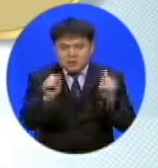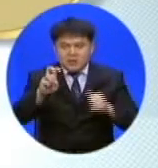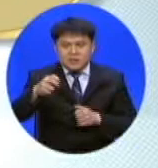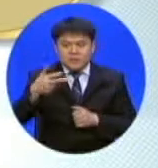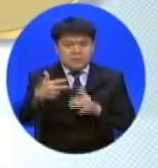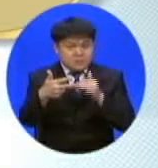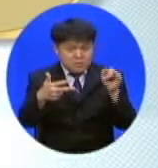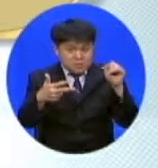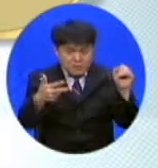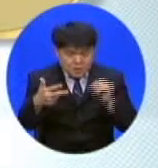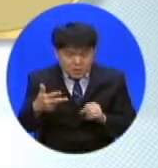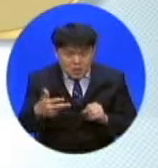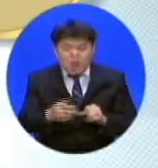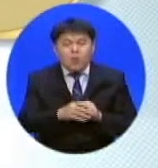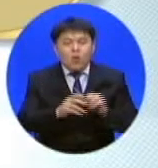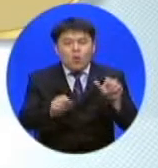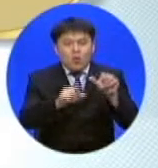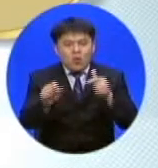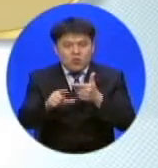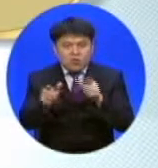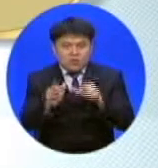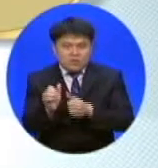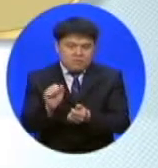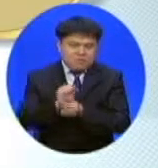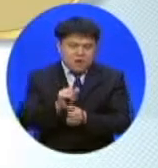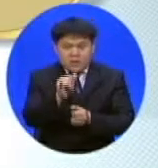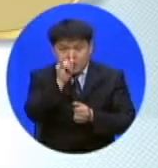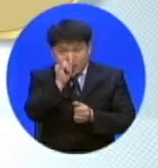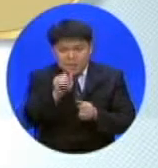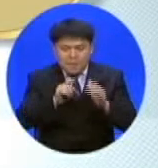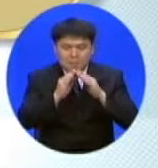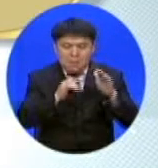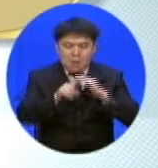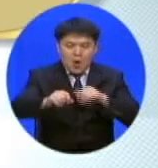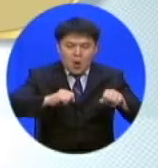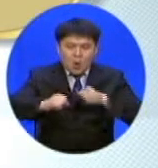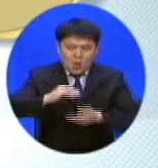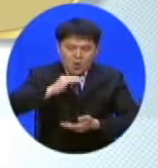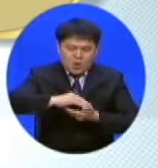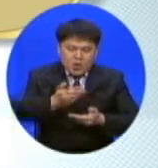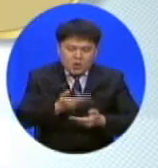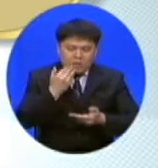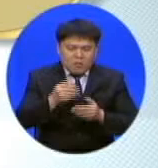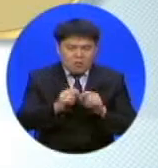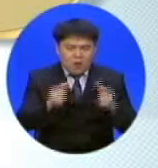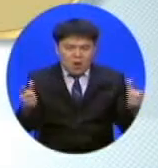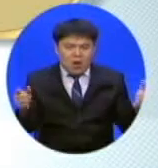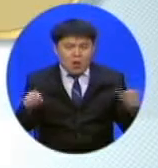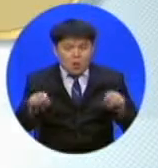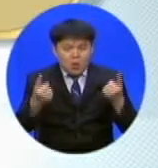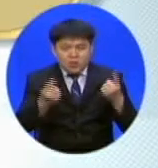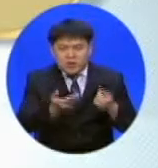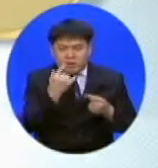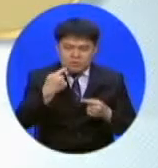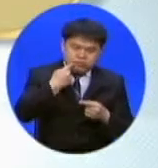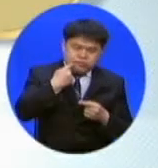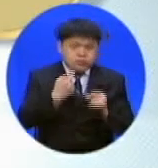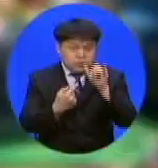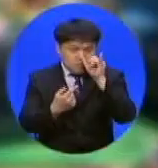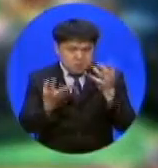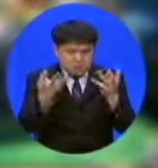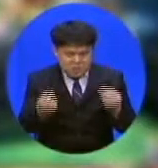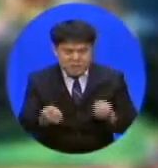이 시기에 걸렸습니다. 야외 활동이 많아지면서 도시락 등으로 인한 집단 식중독 사고가 많기 때문인 것으로